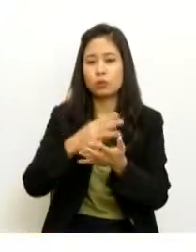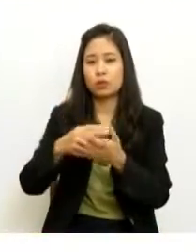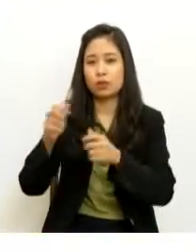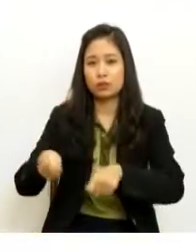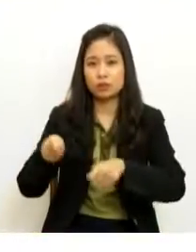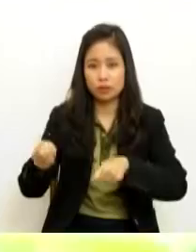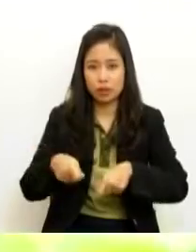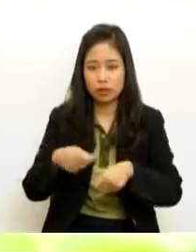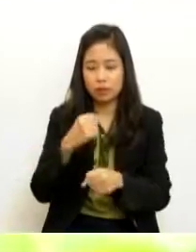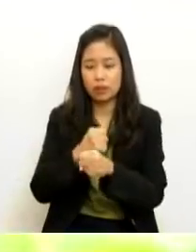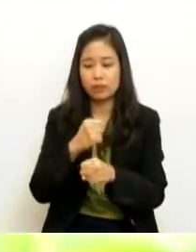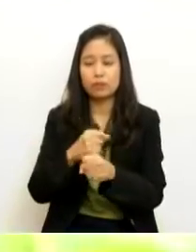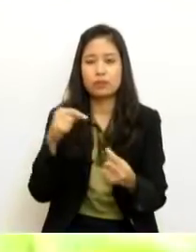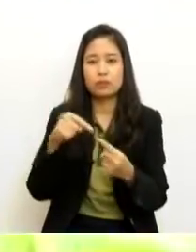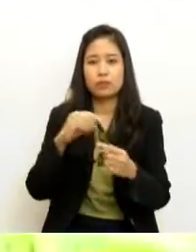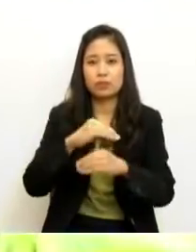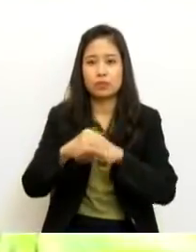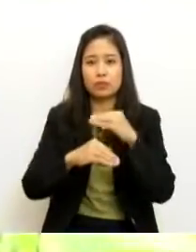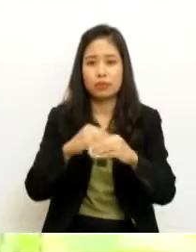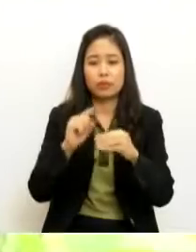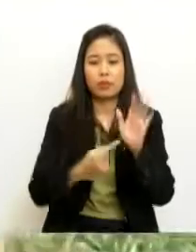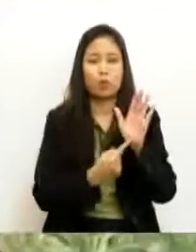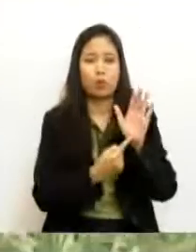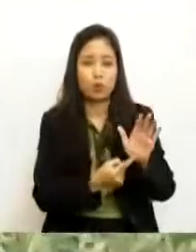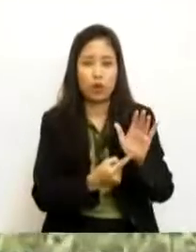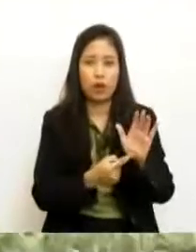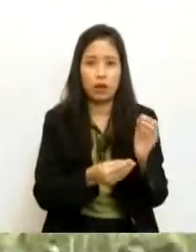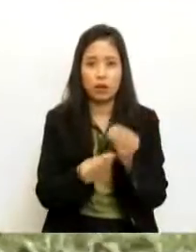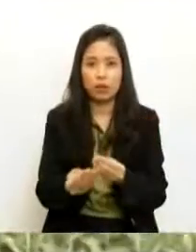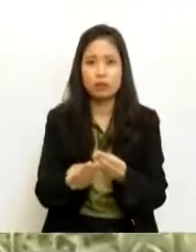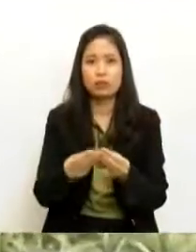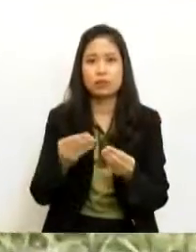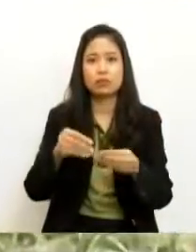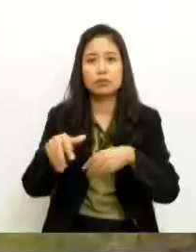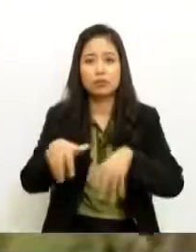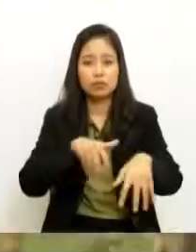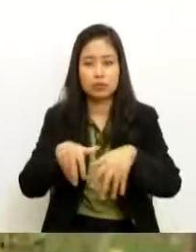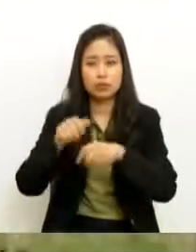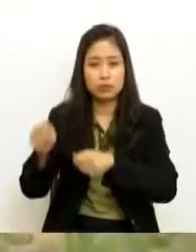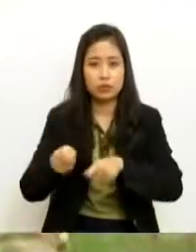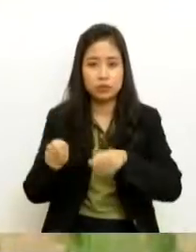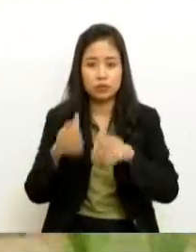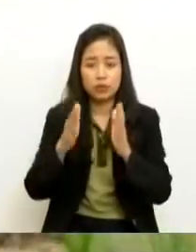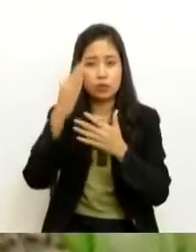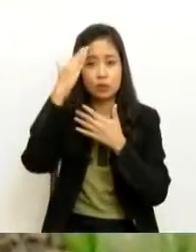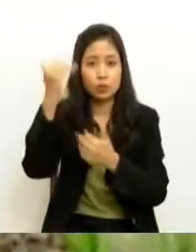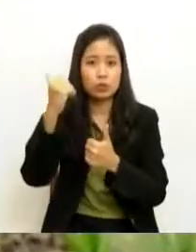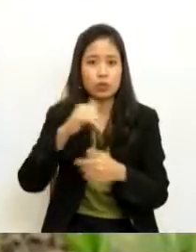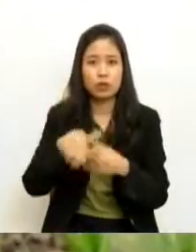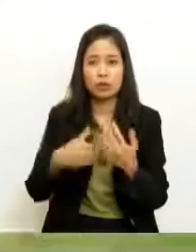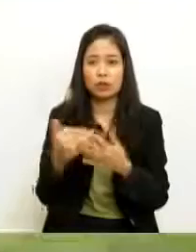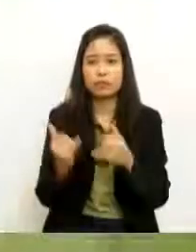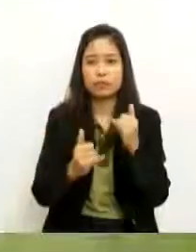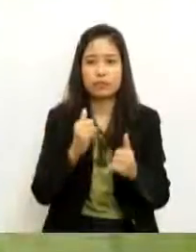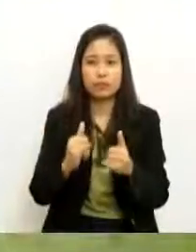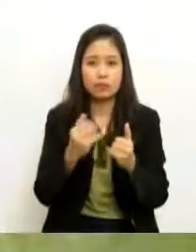าปรับใช้ในพื้นที่โครงการให้เป็นต้นแบบและถ่ายทอดความรู้ต่อให้กับเกษตรกรและผู้ที่สนใจทั้งในเรื่องการจัดทำ